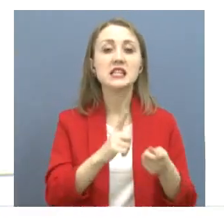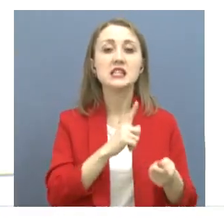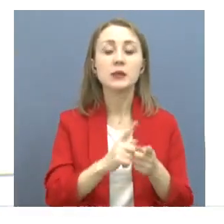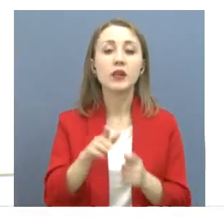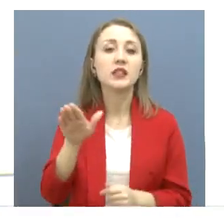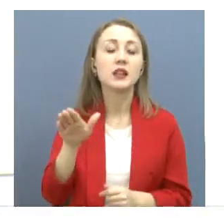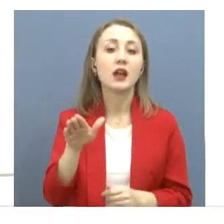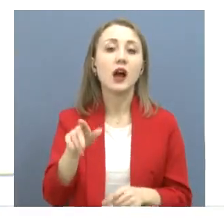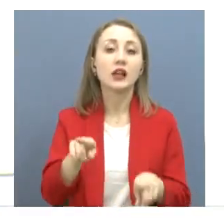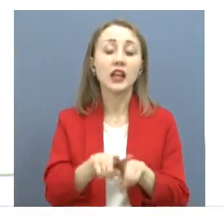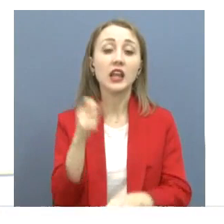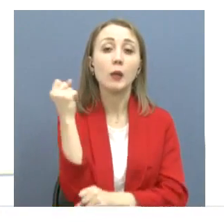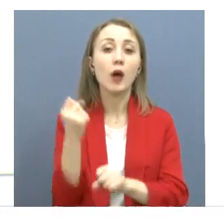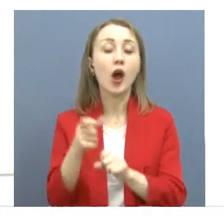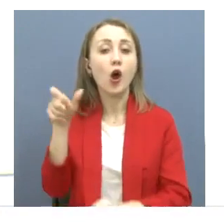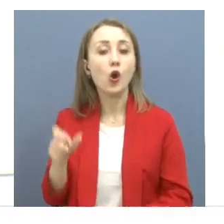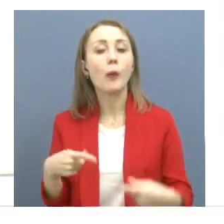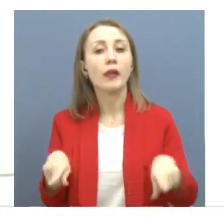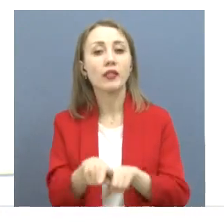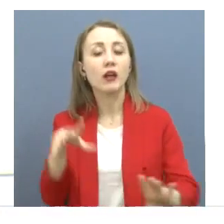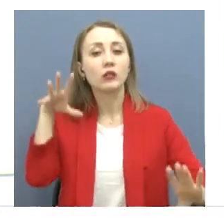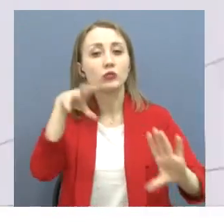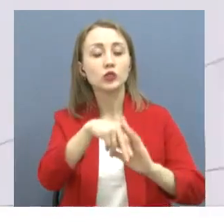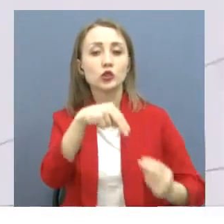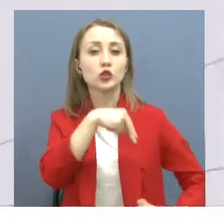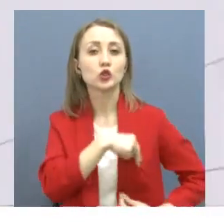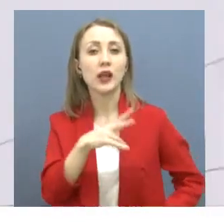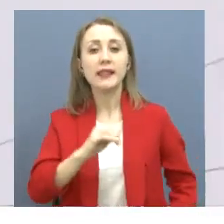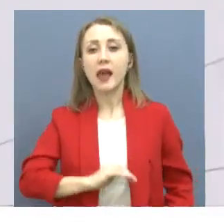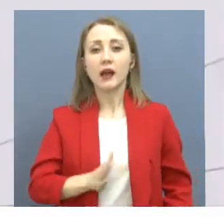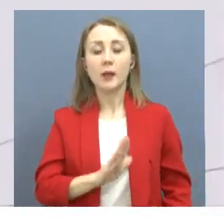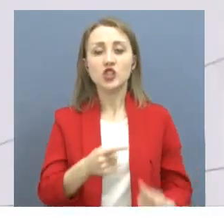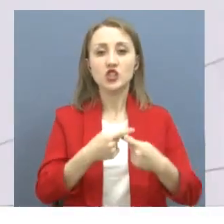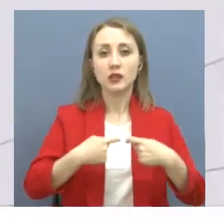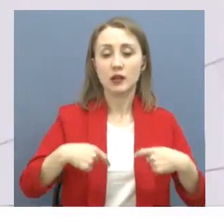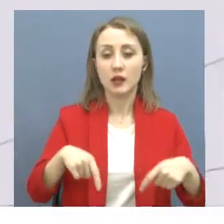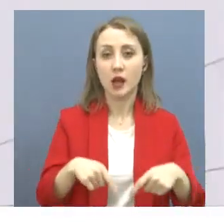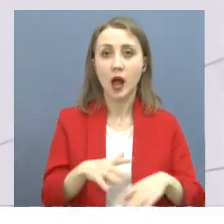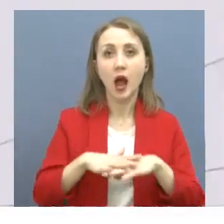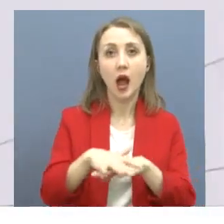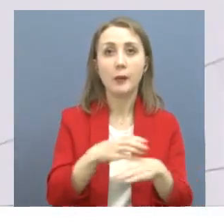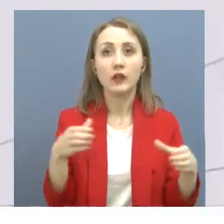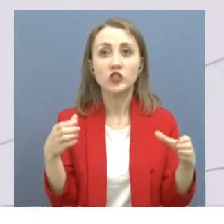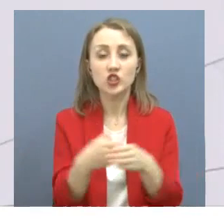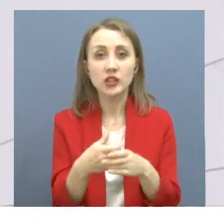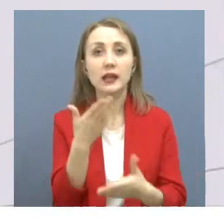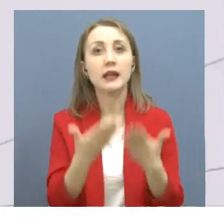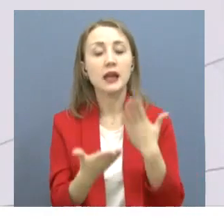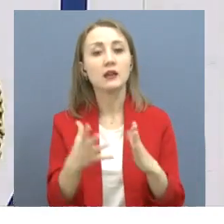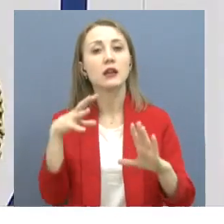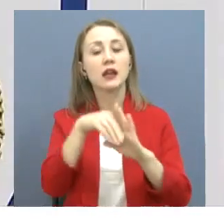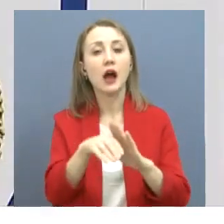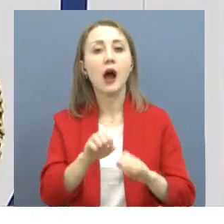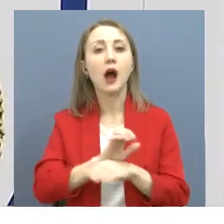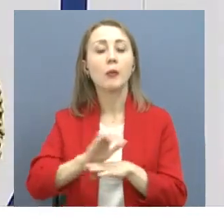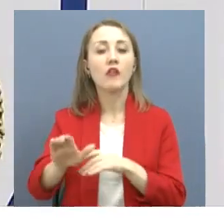наемных работников. Теперь к таким также относятся сотрудники некоммерческих организаций, общественных объединений, если их отправили